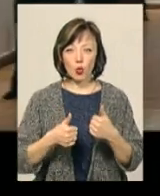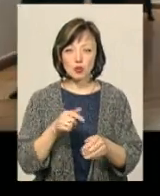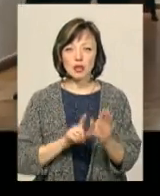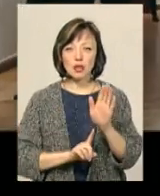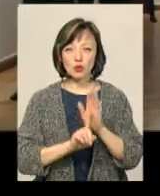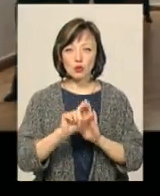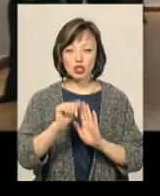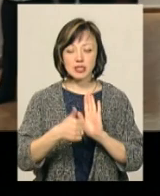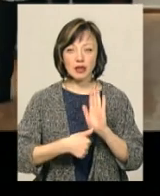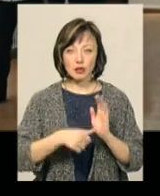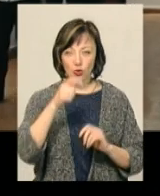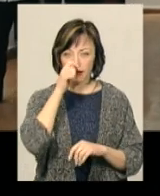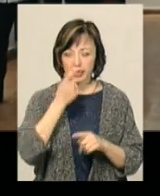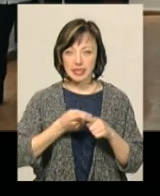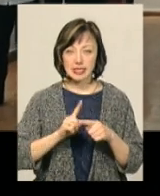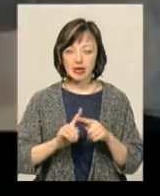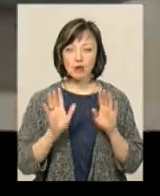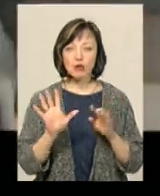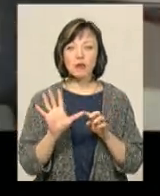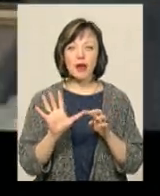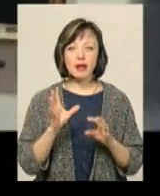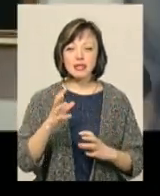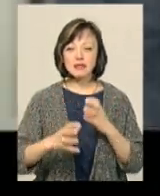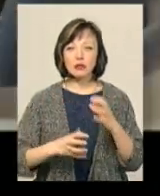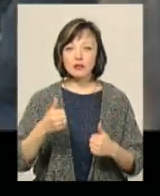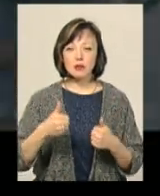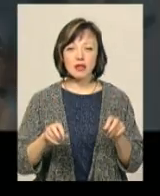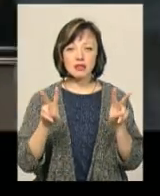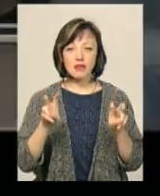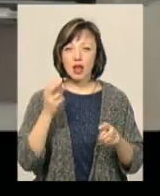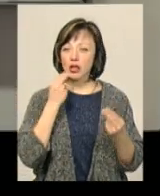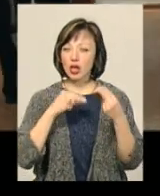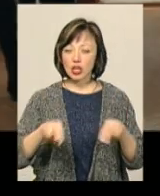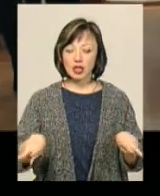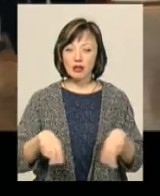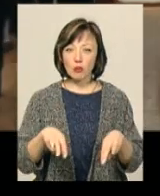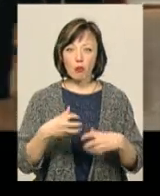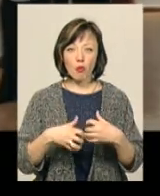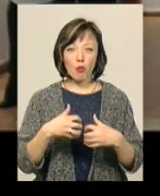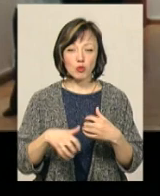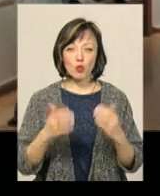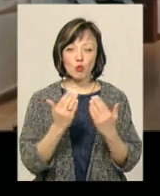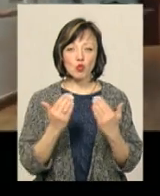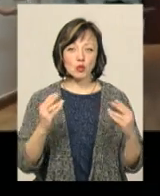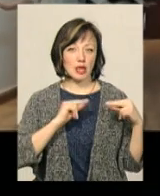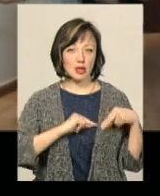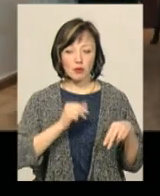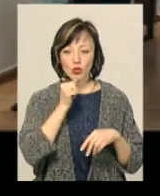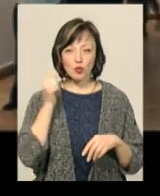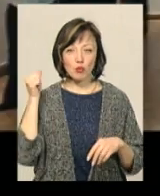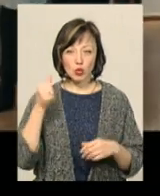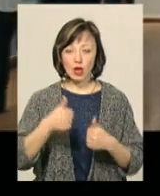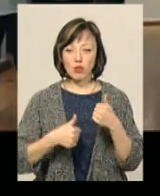стартує 16 квітня. Це будуть 5-ті світові змагання за звання найкращих танцюристів поміж музейників. Минулому році на конкурсі